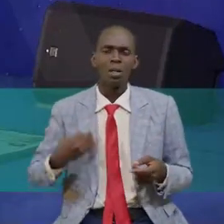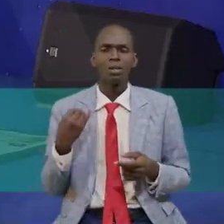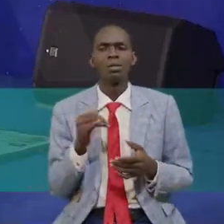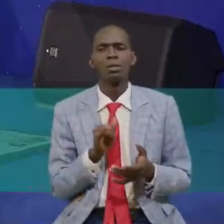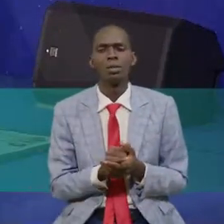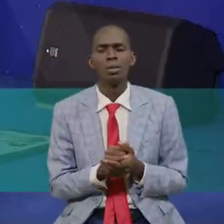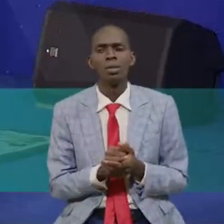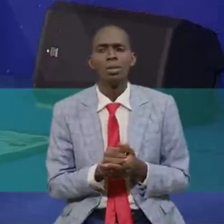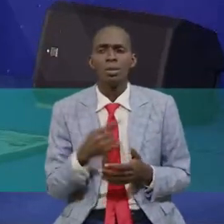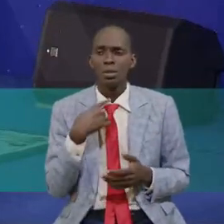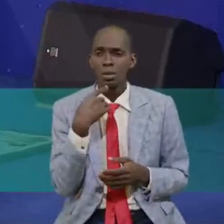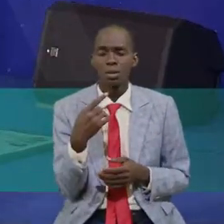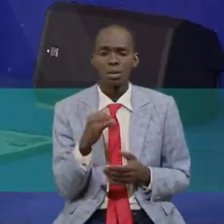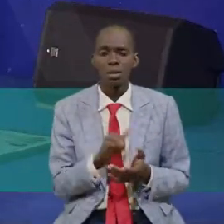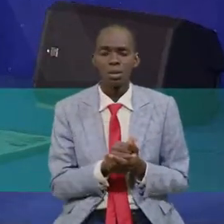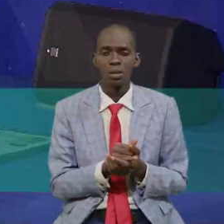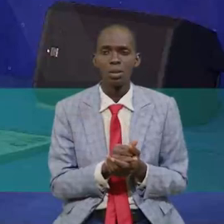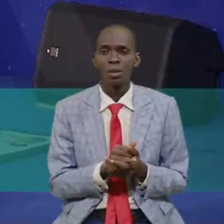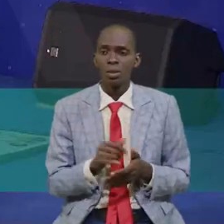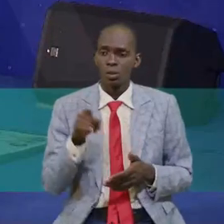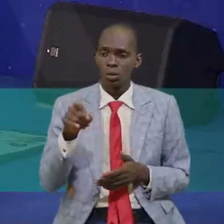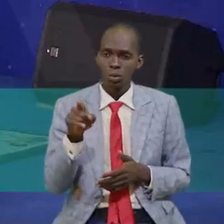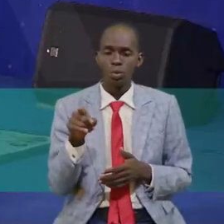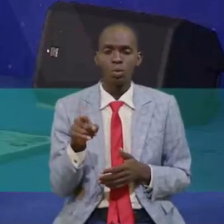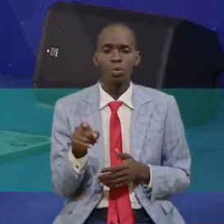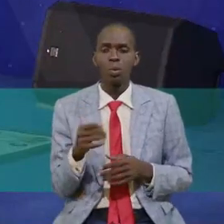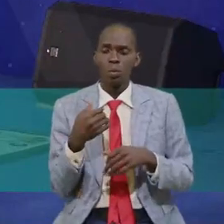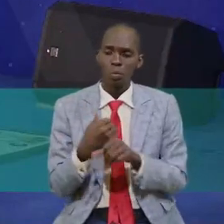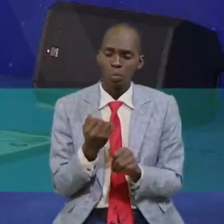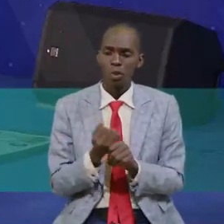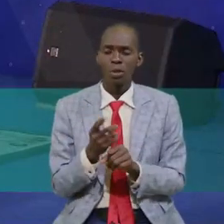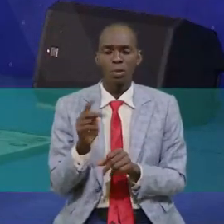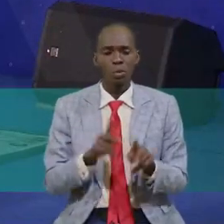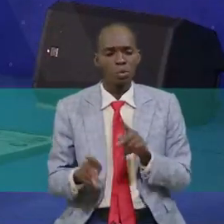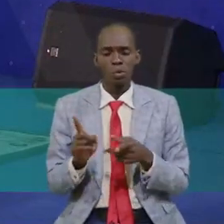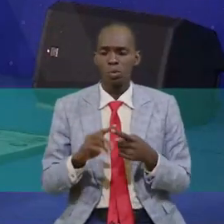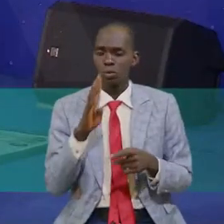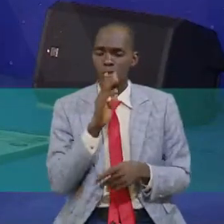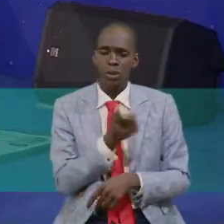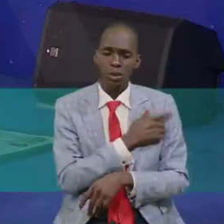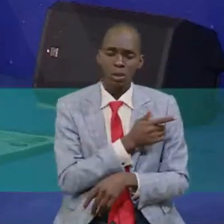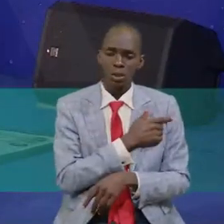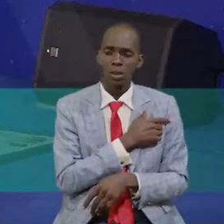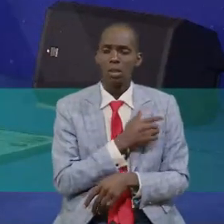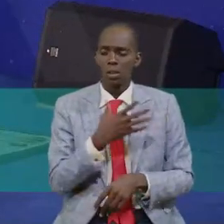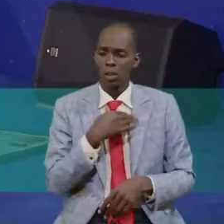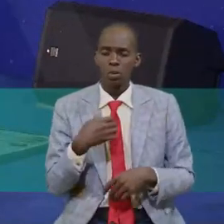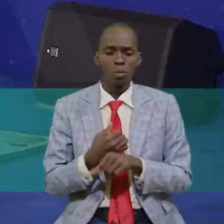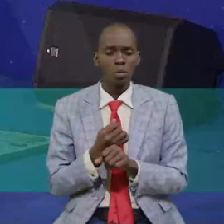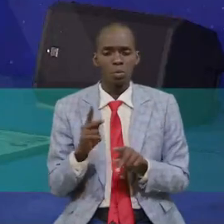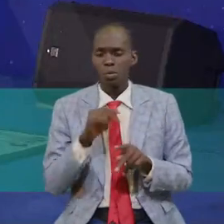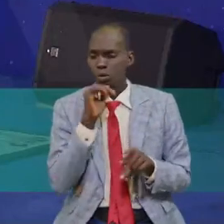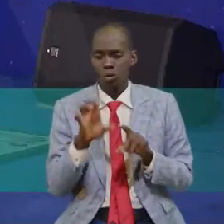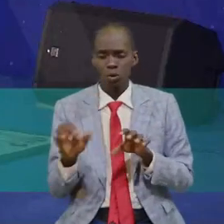vous empêchez les gens de travailler. Vous voulez qu'ils soient des paresseux. Moi, je veux qu'ils bâtissent pour moi. Et vous dites qu'ils doivent aller.